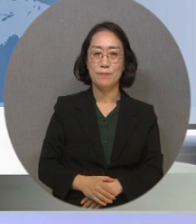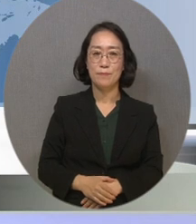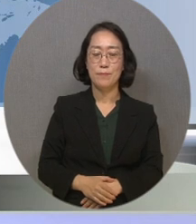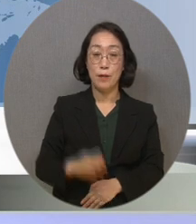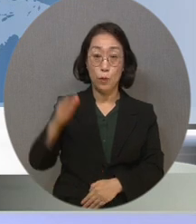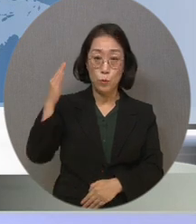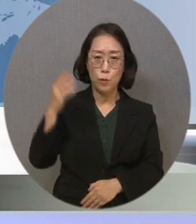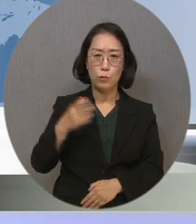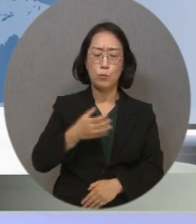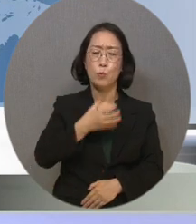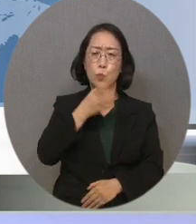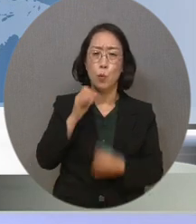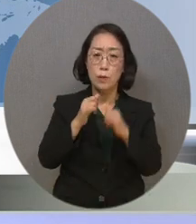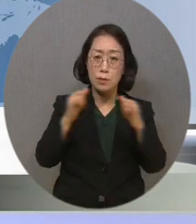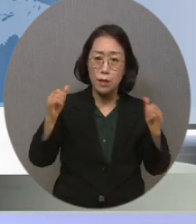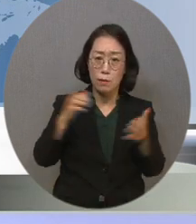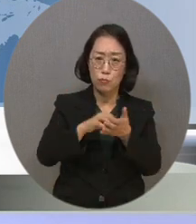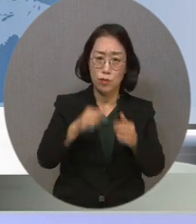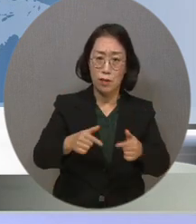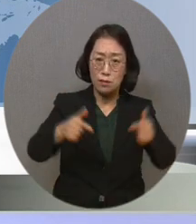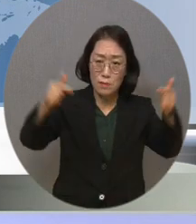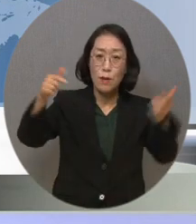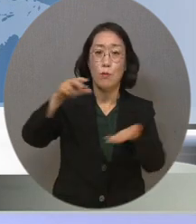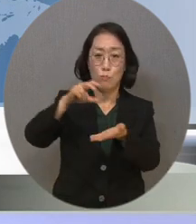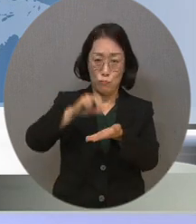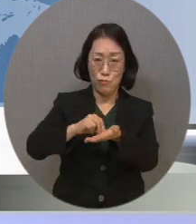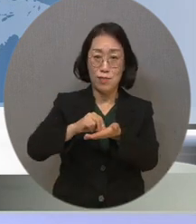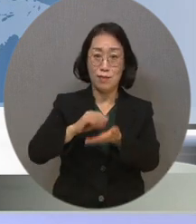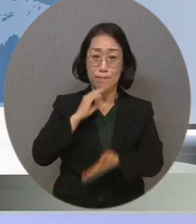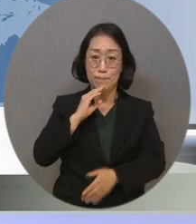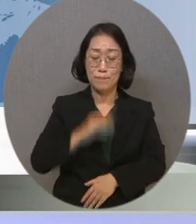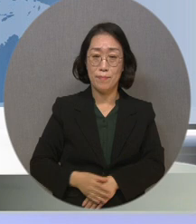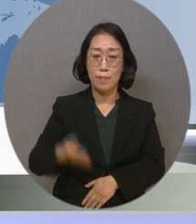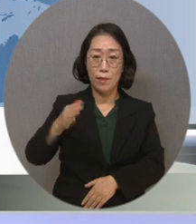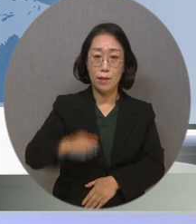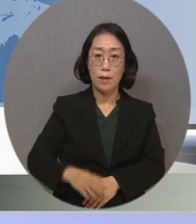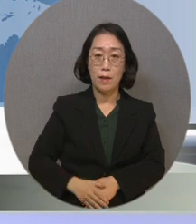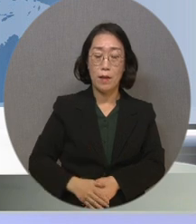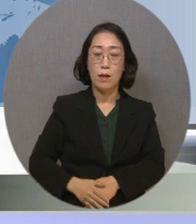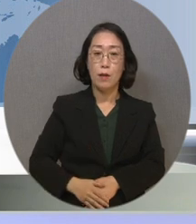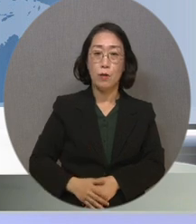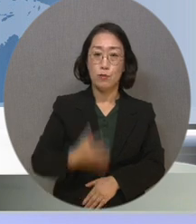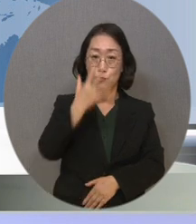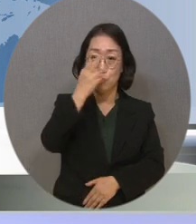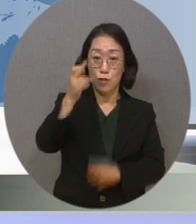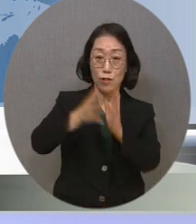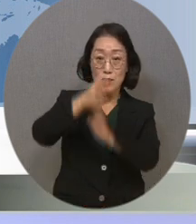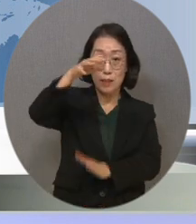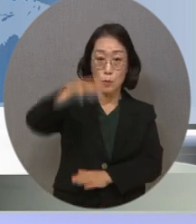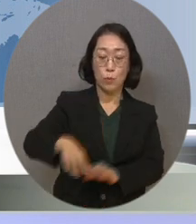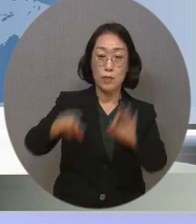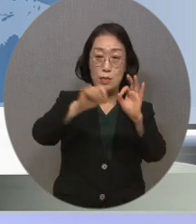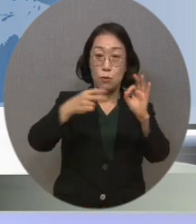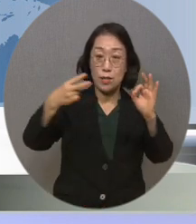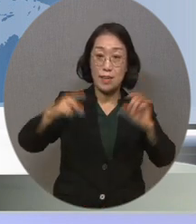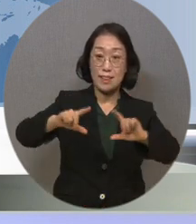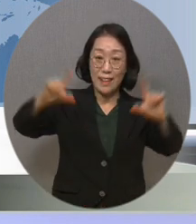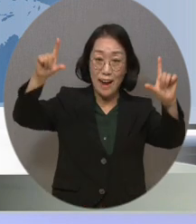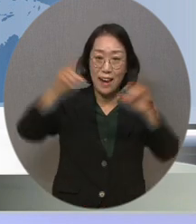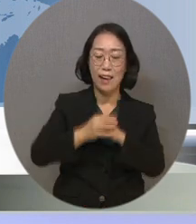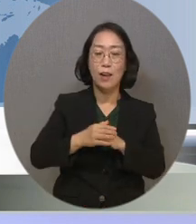최근 노인 문제가 심각한 사회 문제로 떠오르고 있는데요. 전라남도 순천시에서 10월 2일 노인의 날을